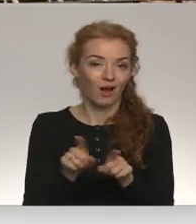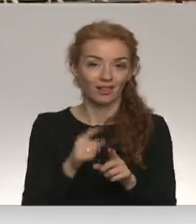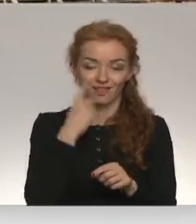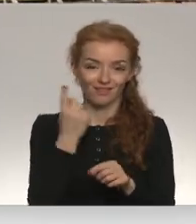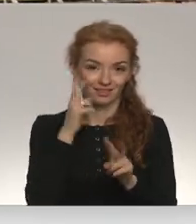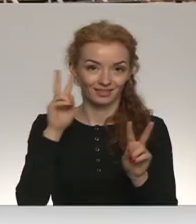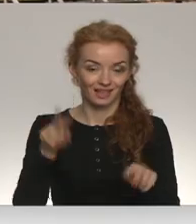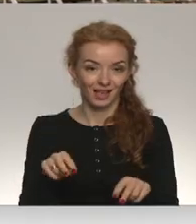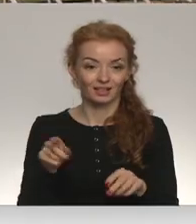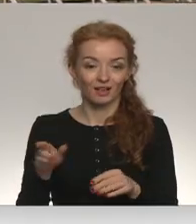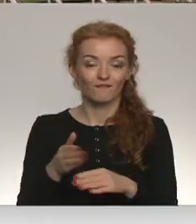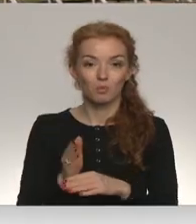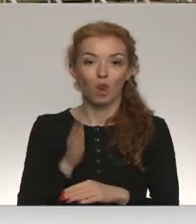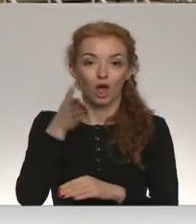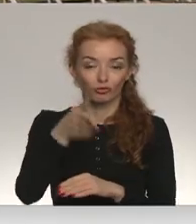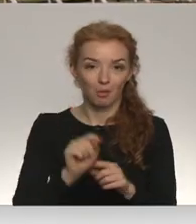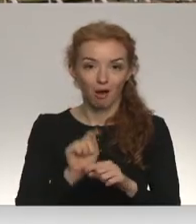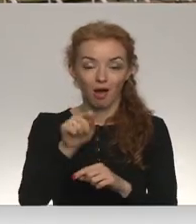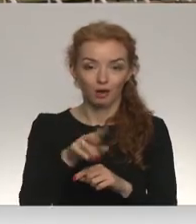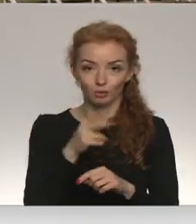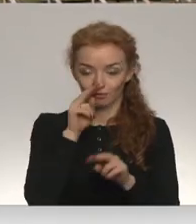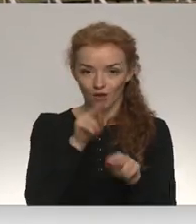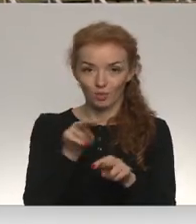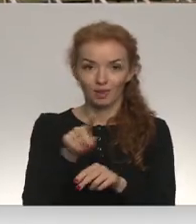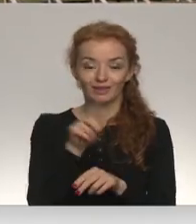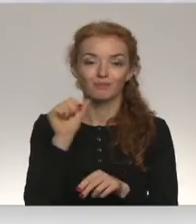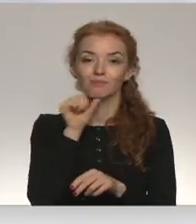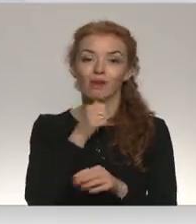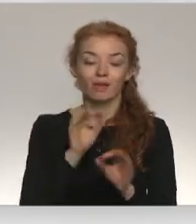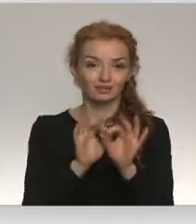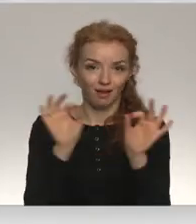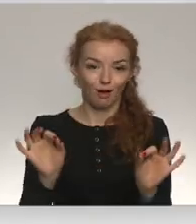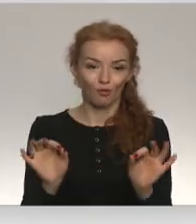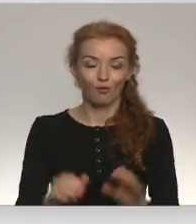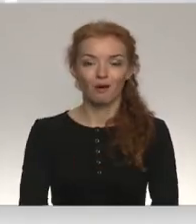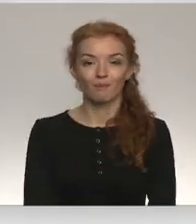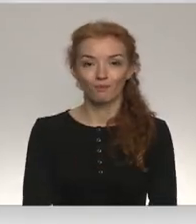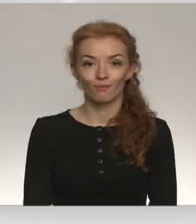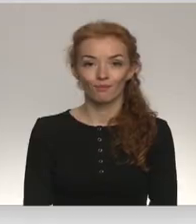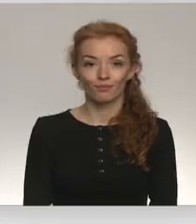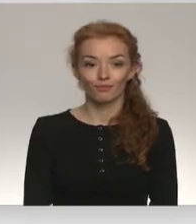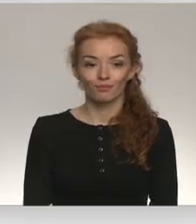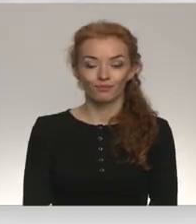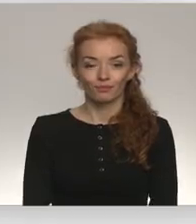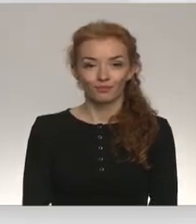nezin. Vimbu lēkšana pāri rumbu būs vērojama aptuveni līdz māja sākumam. Ieva Benefelda, Lanspēršvicis, Grundas televīzija.